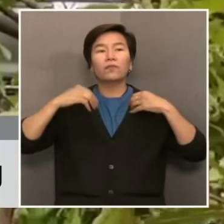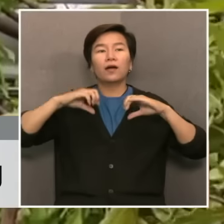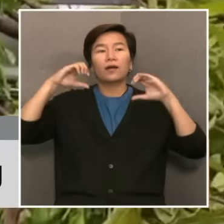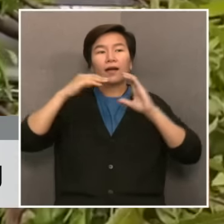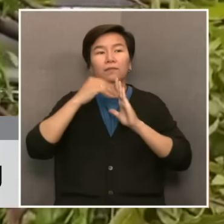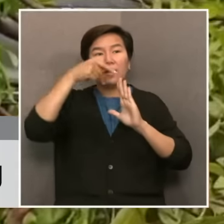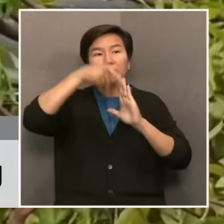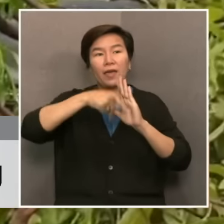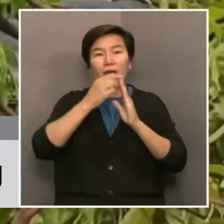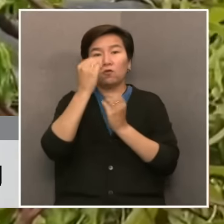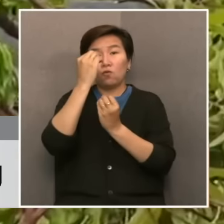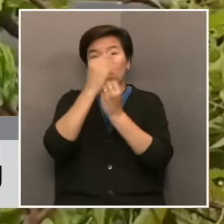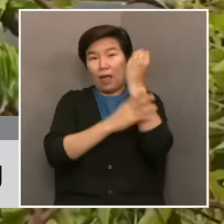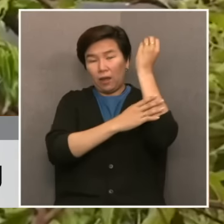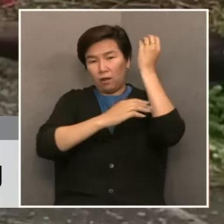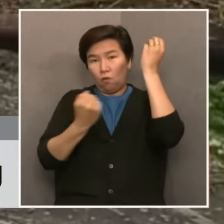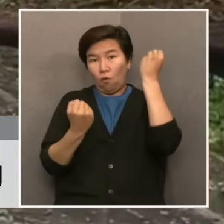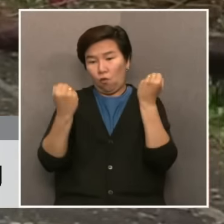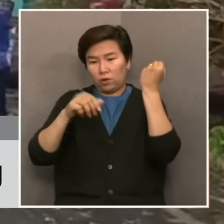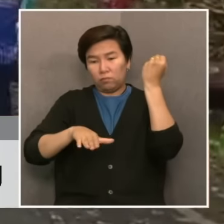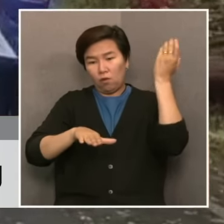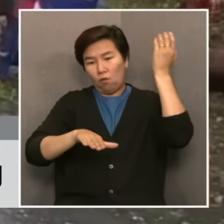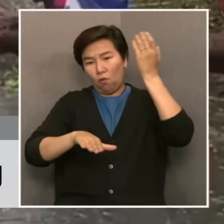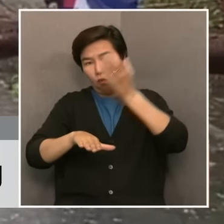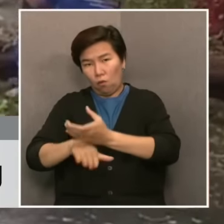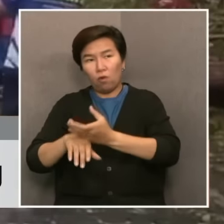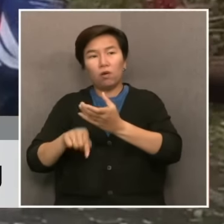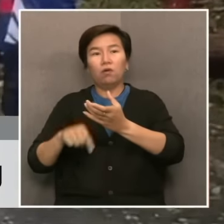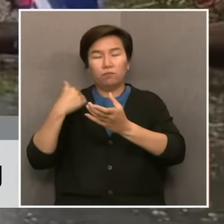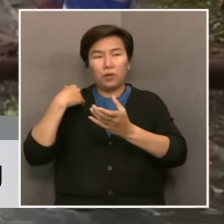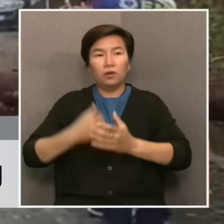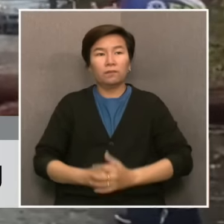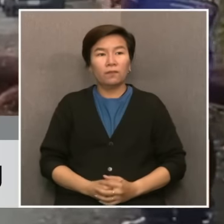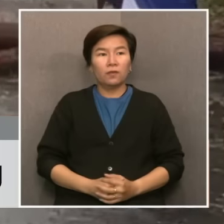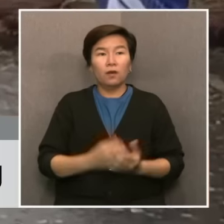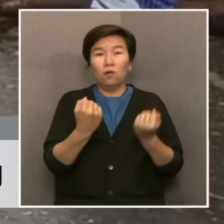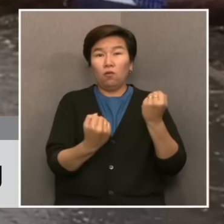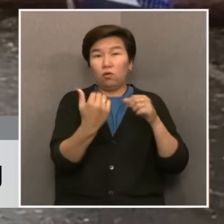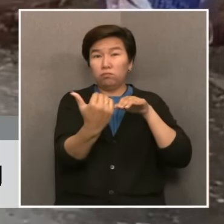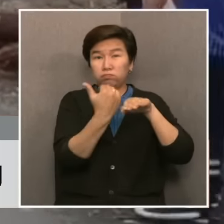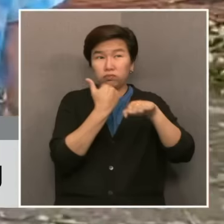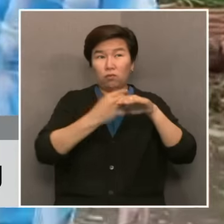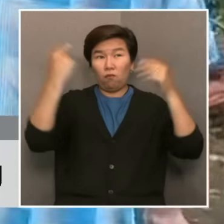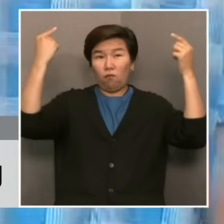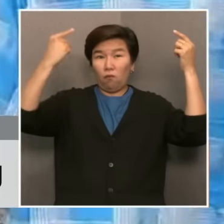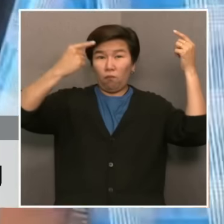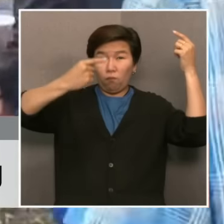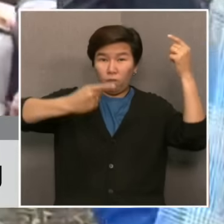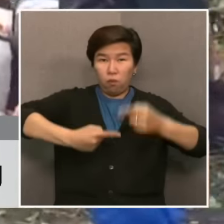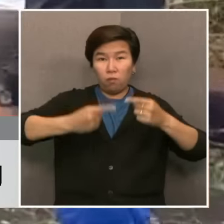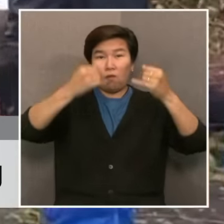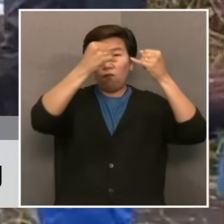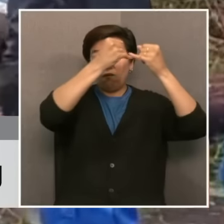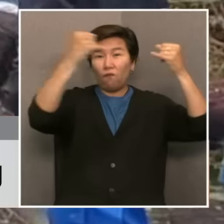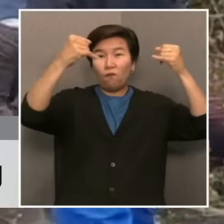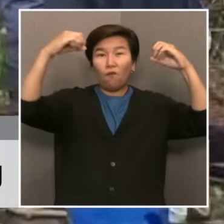ที่จอดภายในบริเวณศาลากลางจังหวัดนอกจากนี้ยังมีหลายแห่งเสาไฟฟ้าล้มไฟฟ้าดับเป็นบริเว